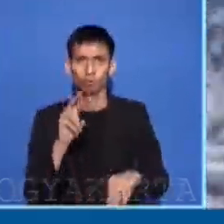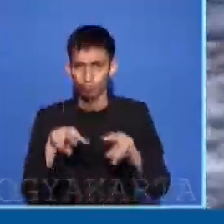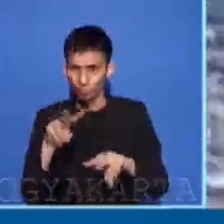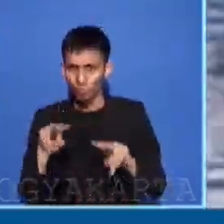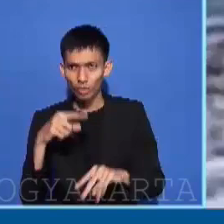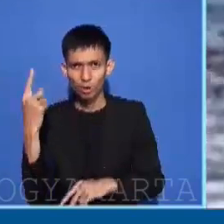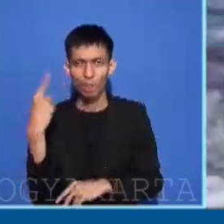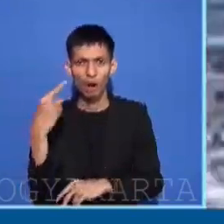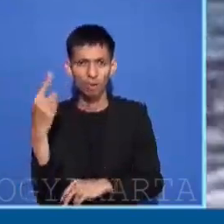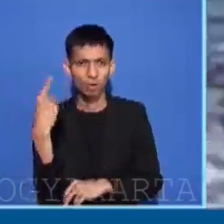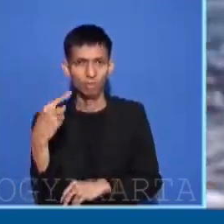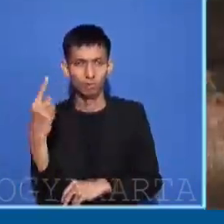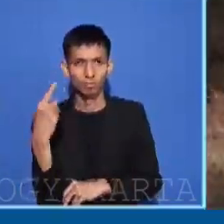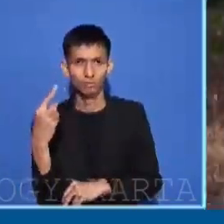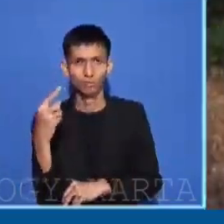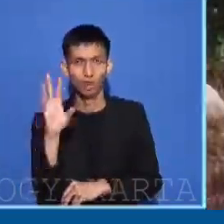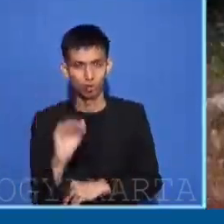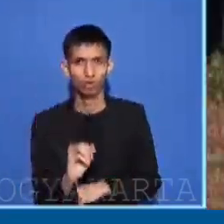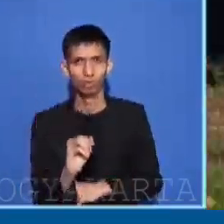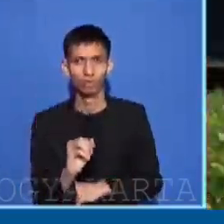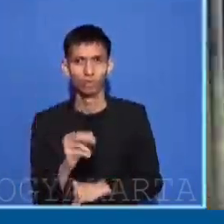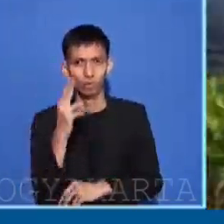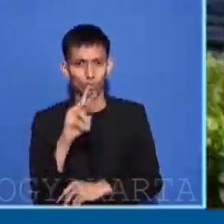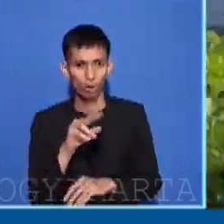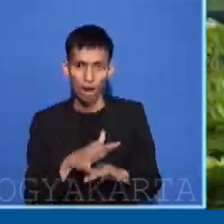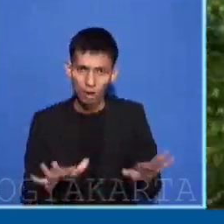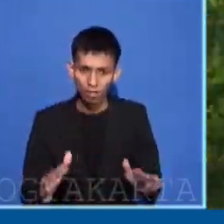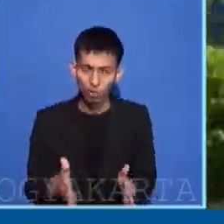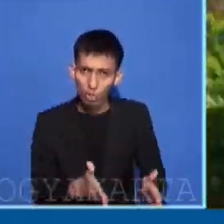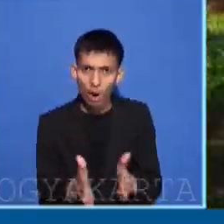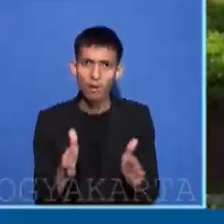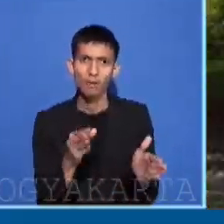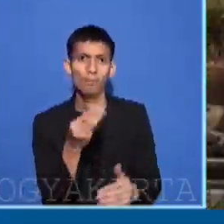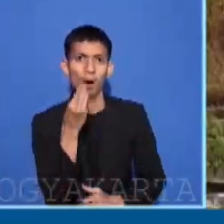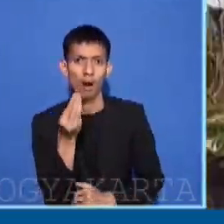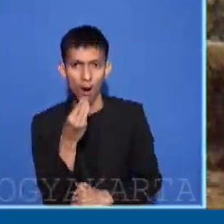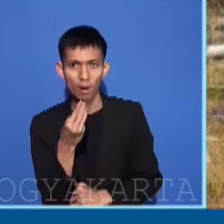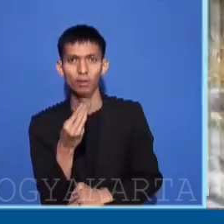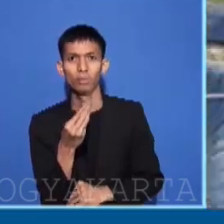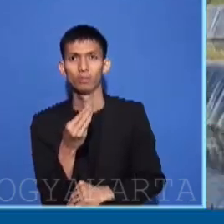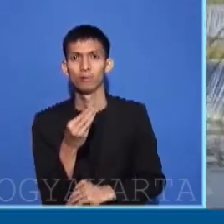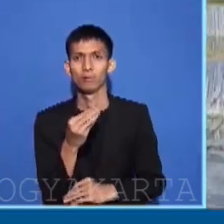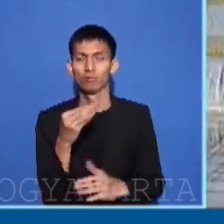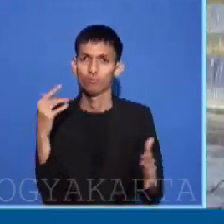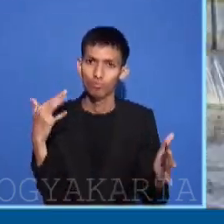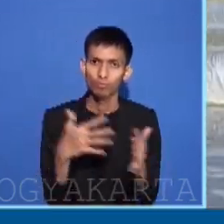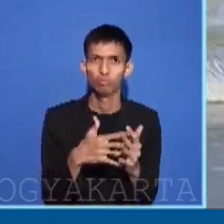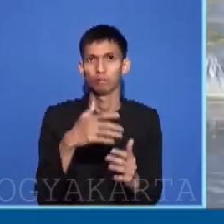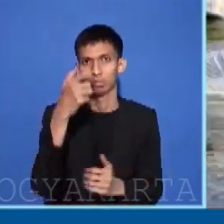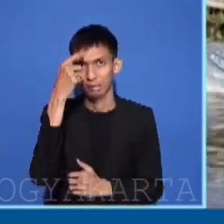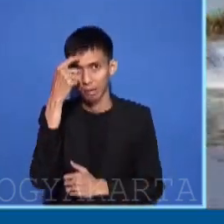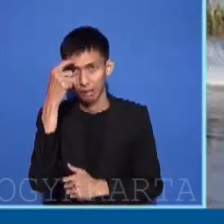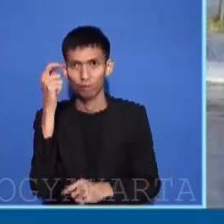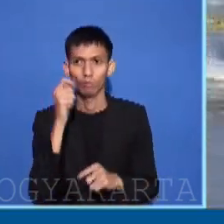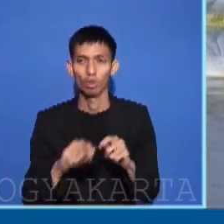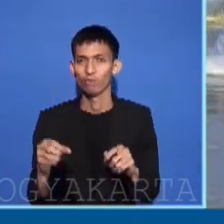saben dinten. Kala penitip reksa toyanipun sirkulasi pakan sarto omolan sesakit. Ananging kanyoto virus